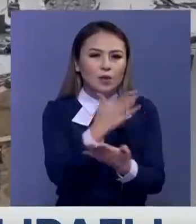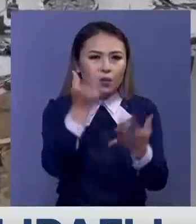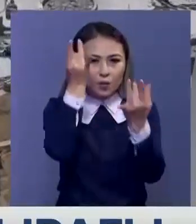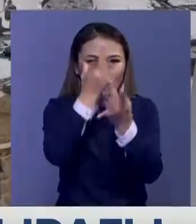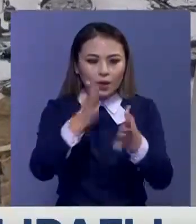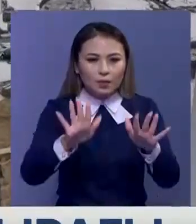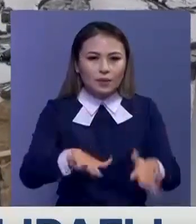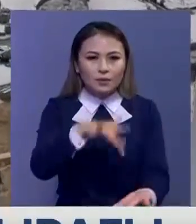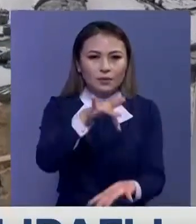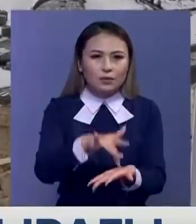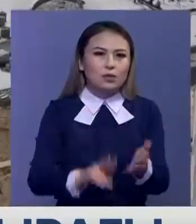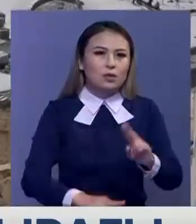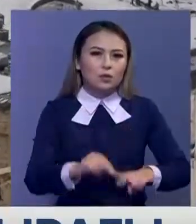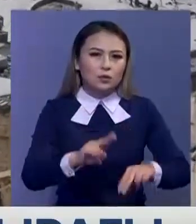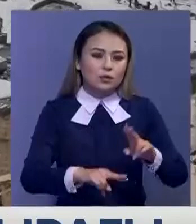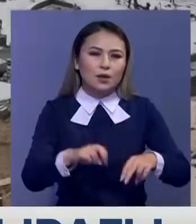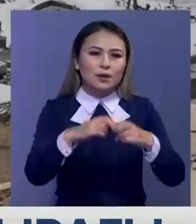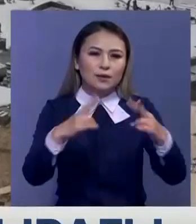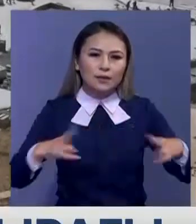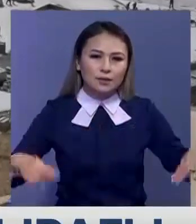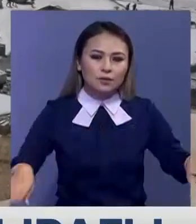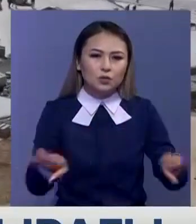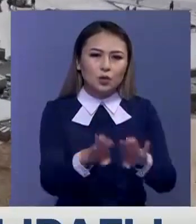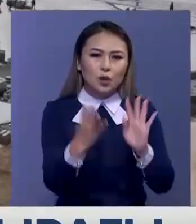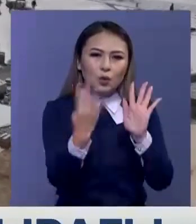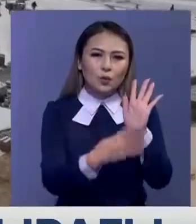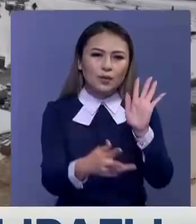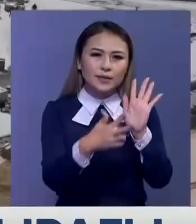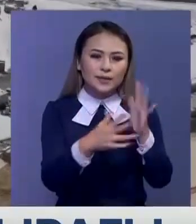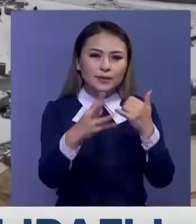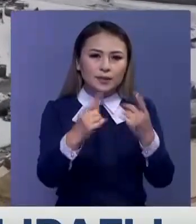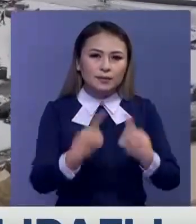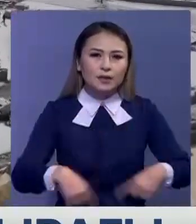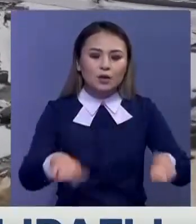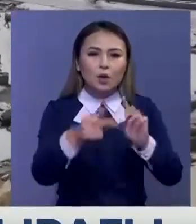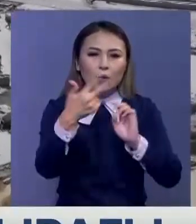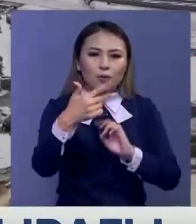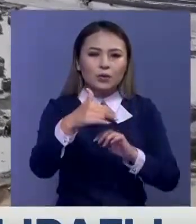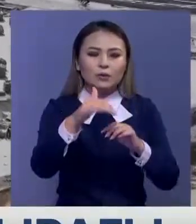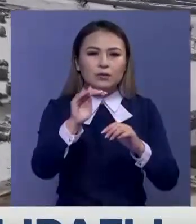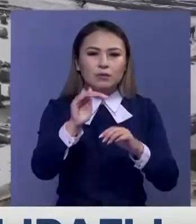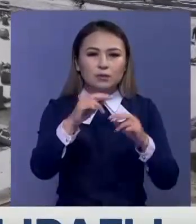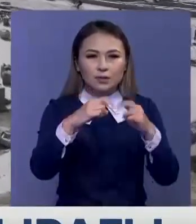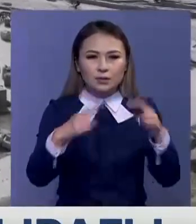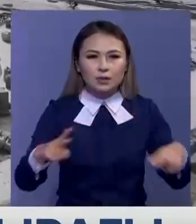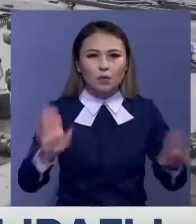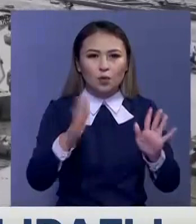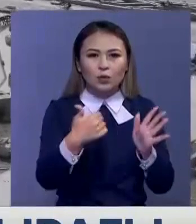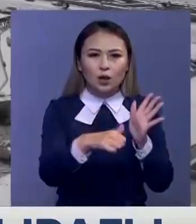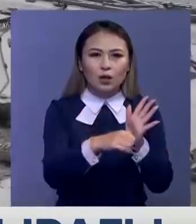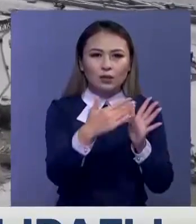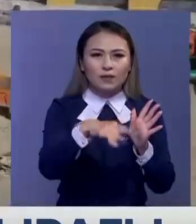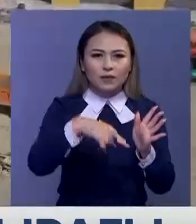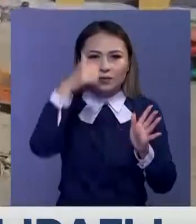рухани орталықтың құрылысы. Кесене аумағы нақтырақ айтсақ 98 гектар жерде 30 нысан салынады. Сол 30-дың алтауы